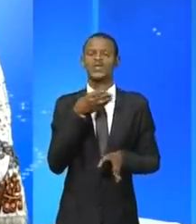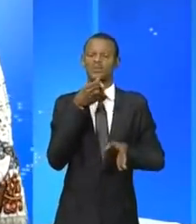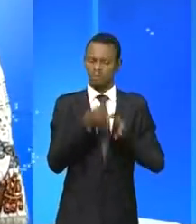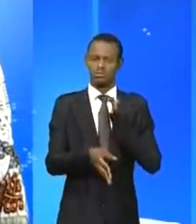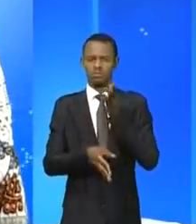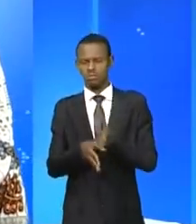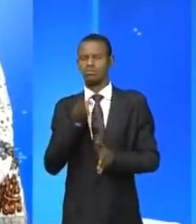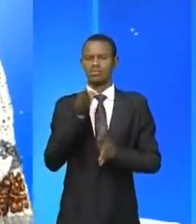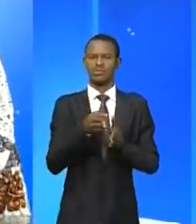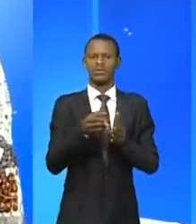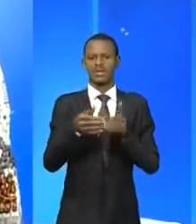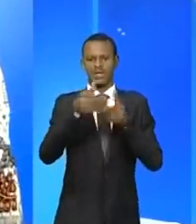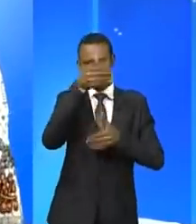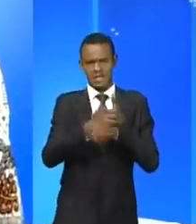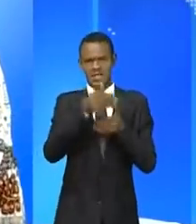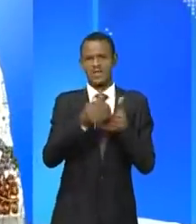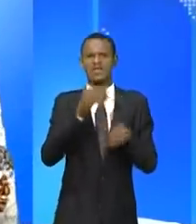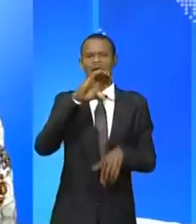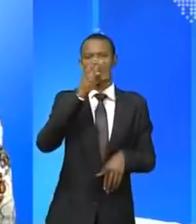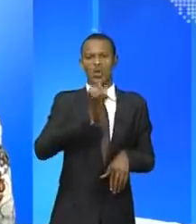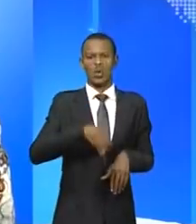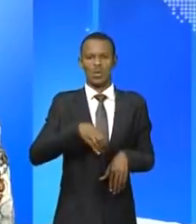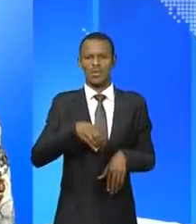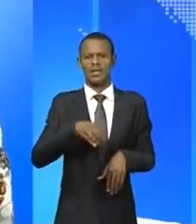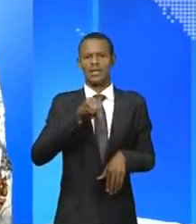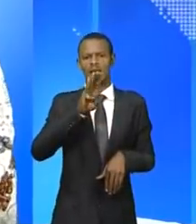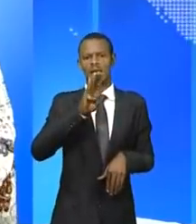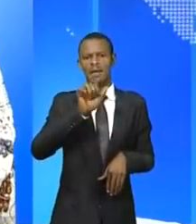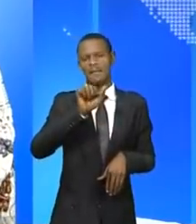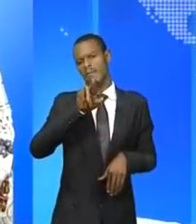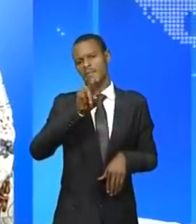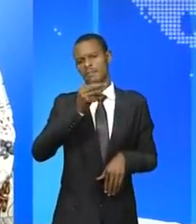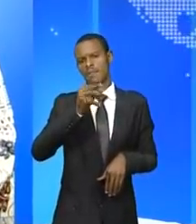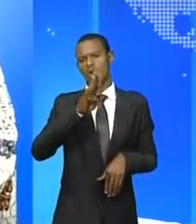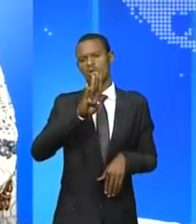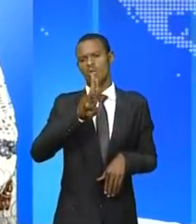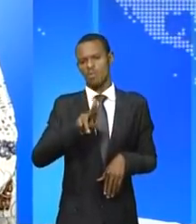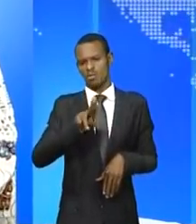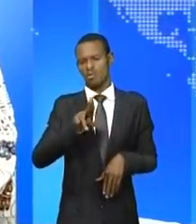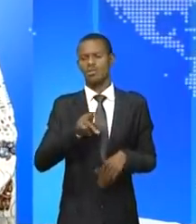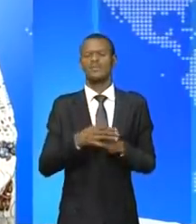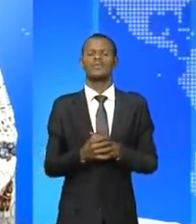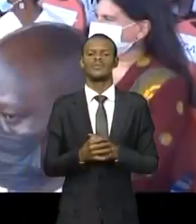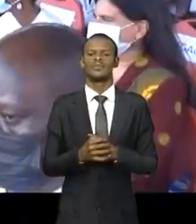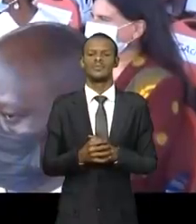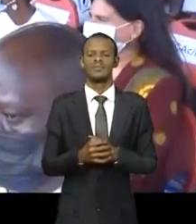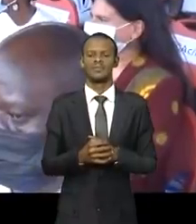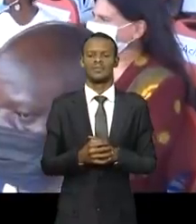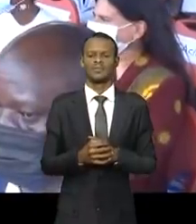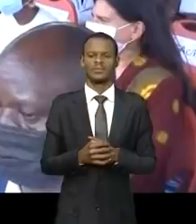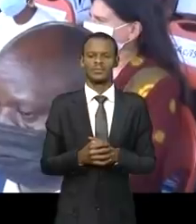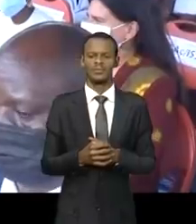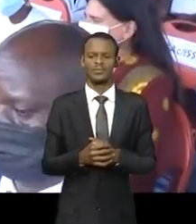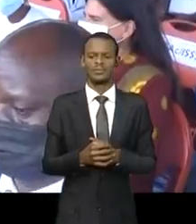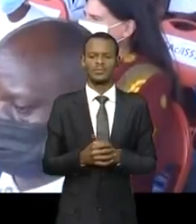la commune de Barumbu. C'était en présence des cadres partenaires de la Croix-Rouge et plusieurs personnalités du pays. C'est